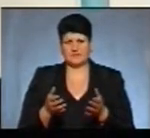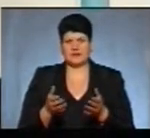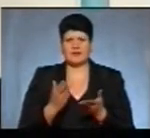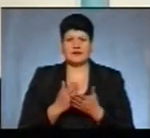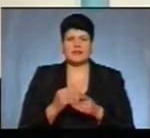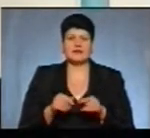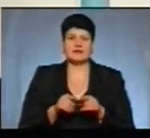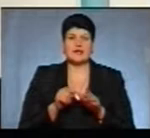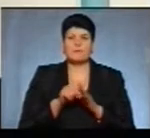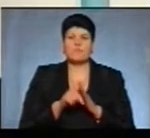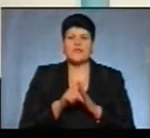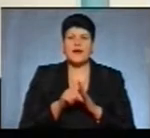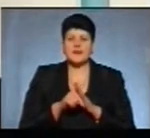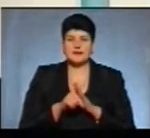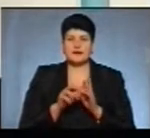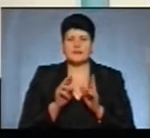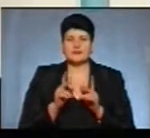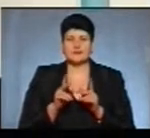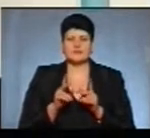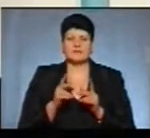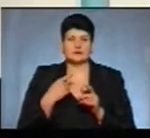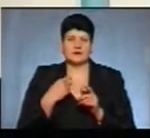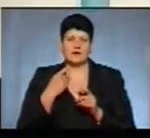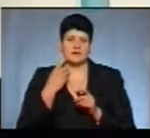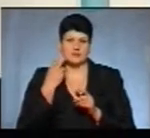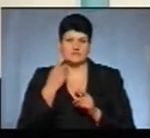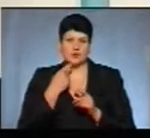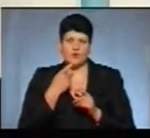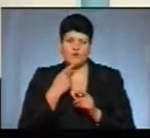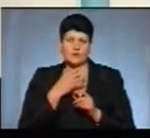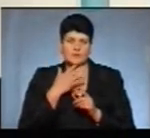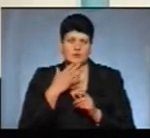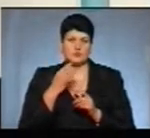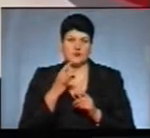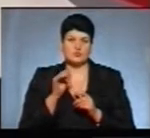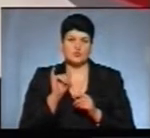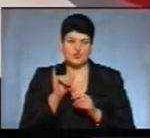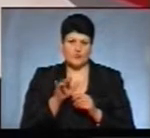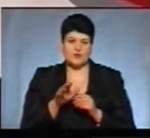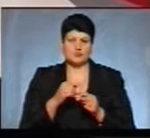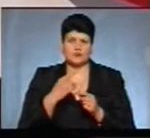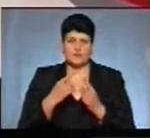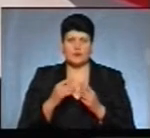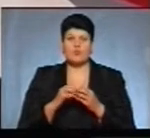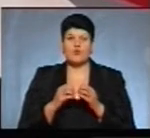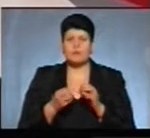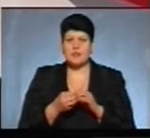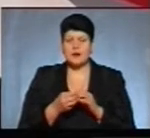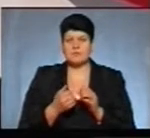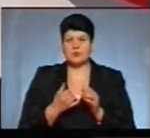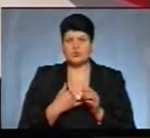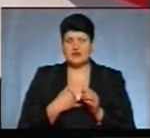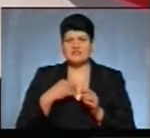таке поняття, як я завжди кажу, і неодноразово у вас, у нас проблема